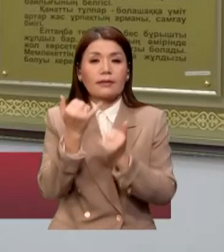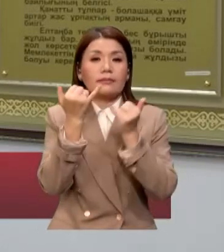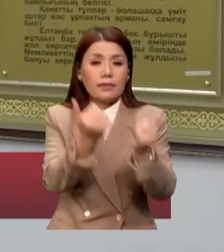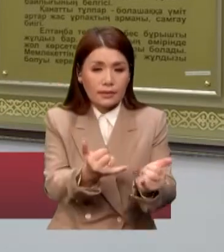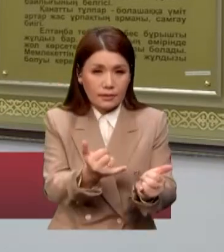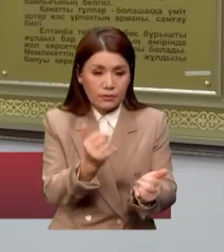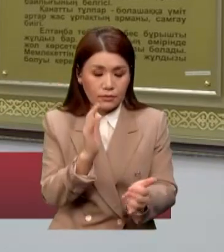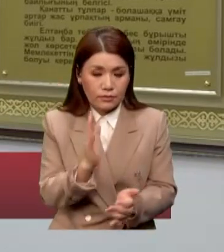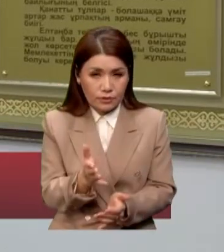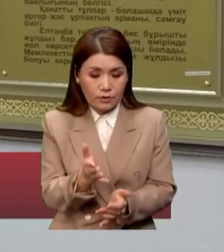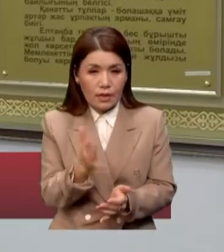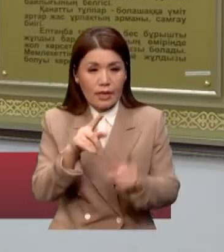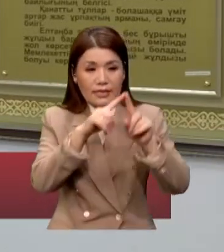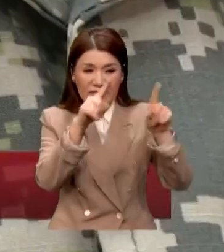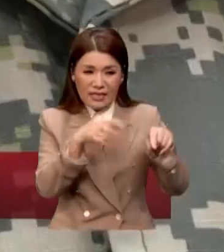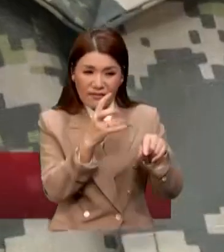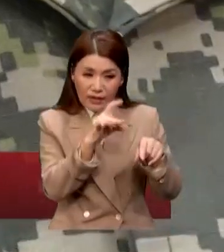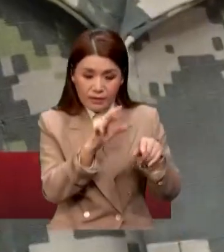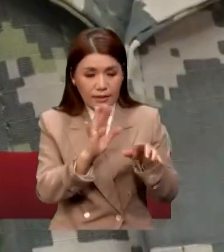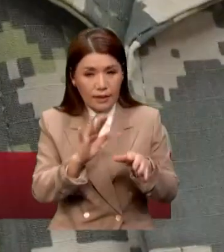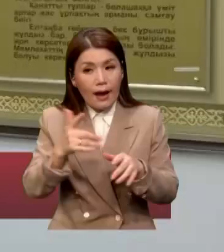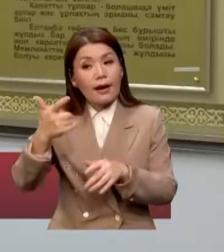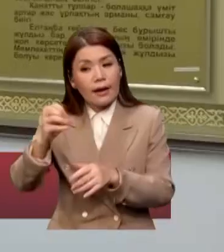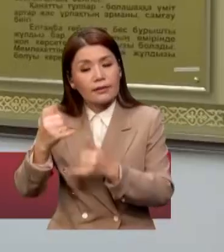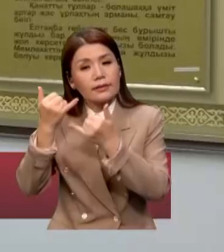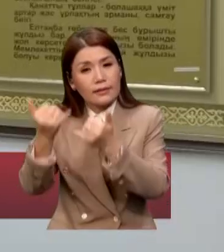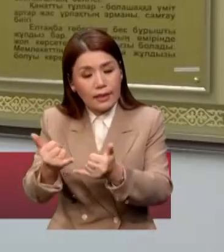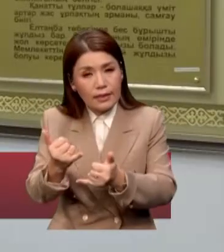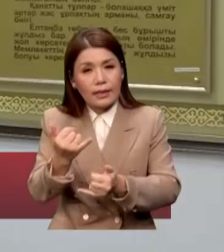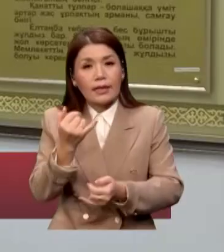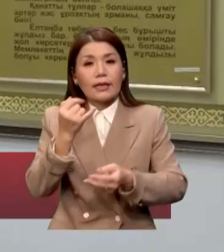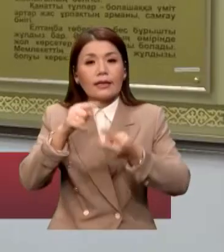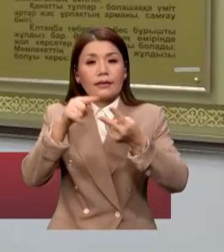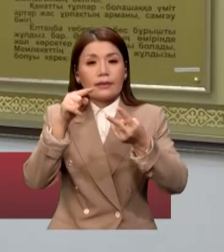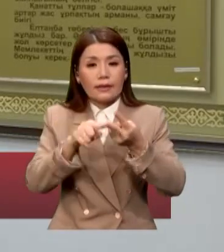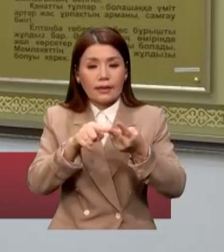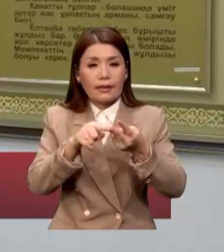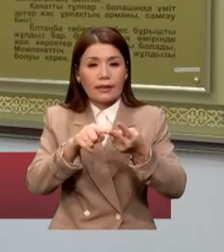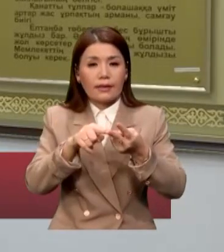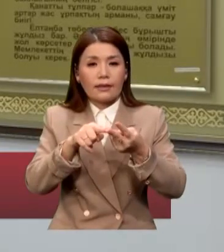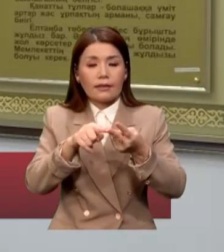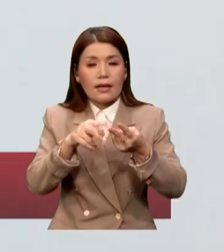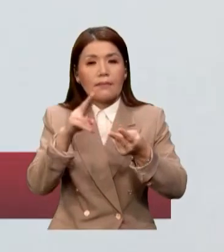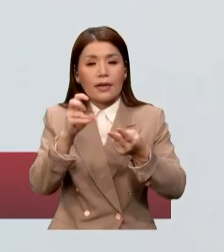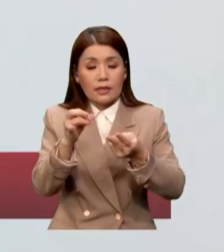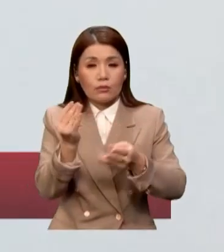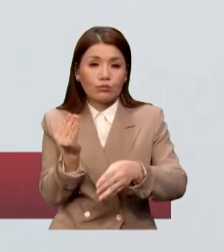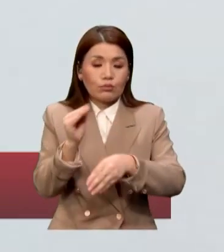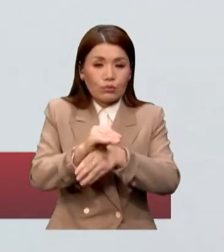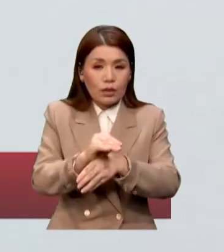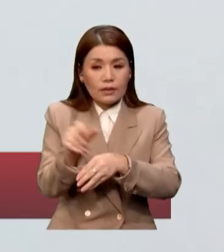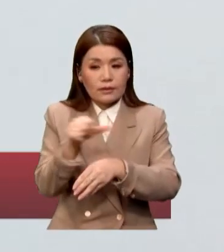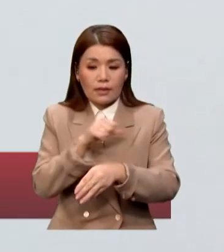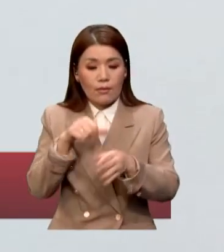болды. Сертификат емес, грант. Келер жылдан бастап 2 пән қосылайын деп отыр. Өзінің